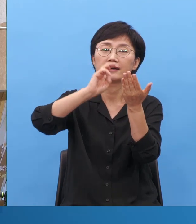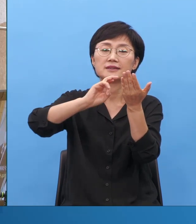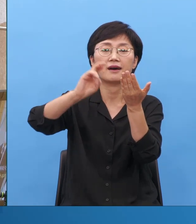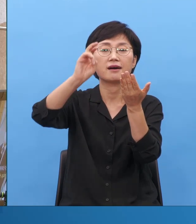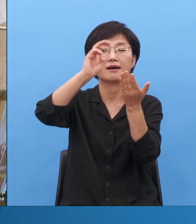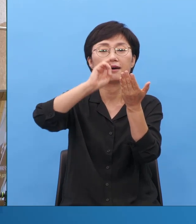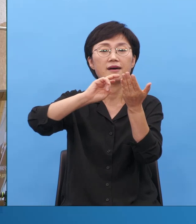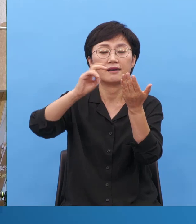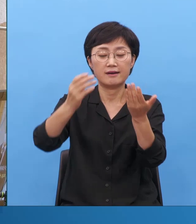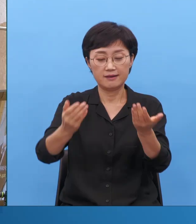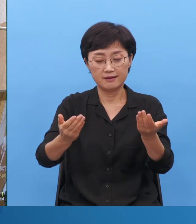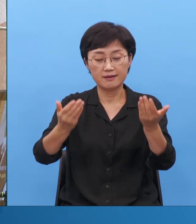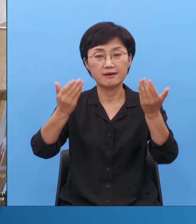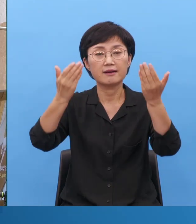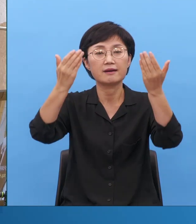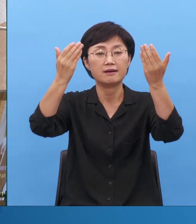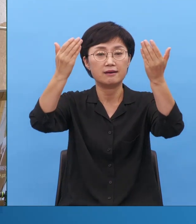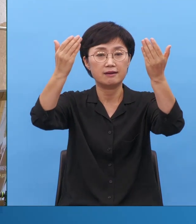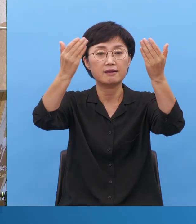영원히